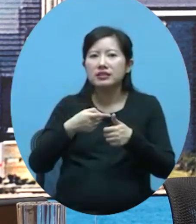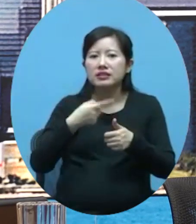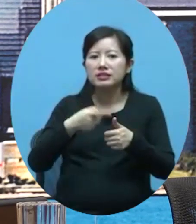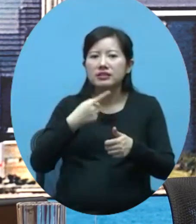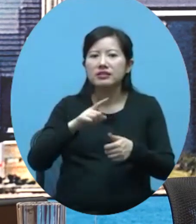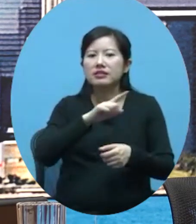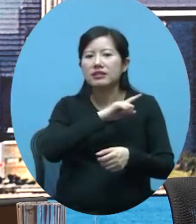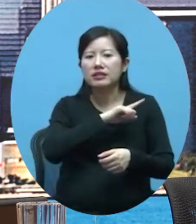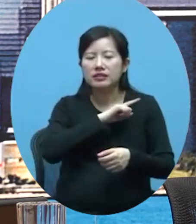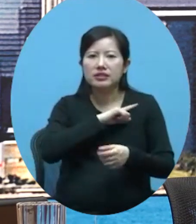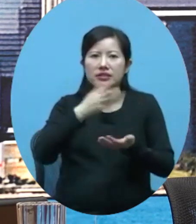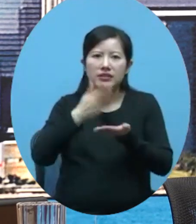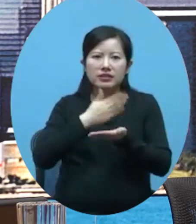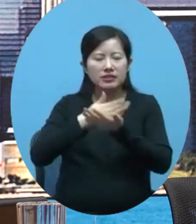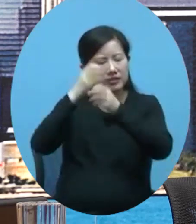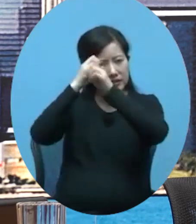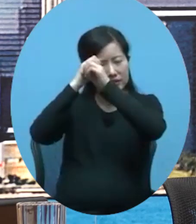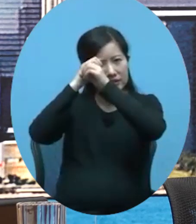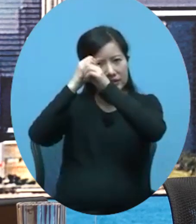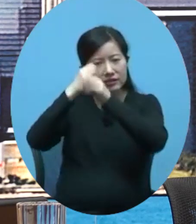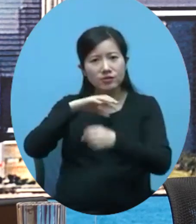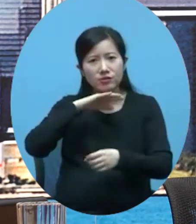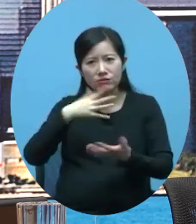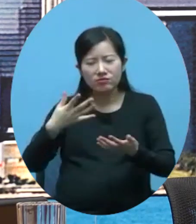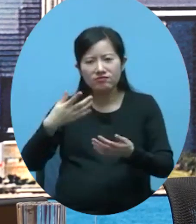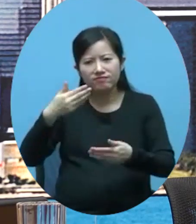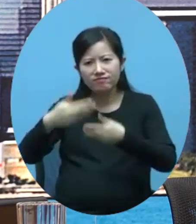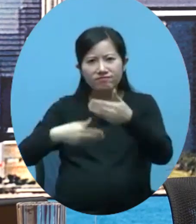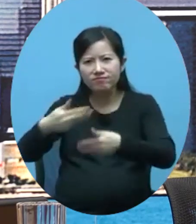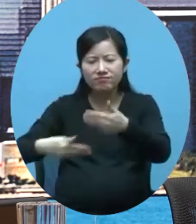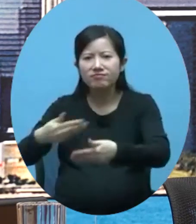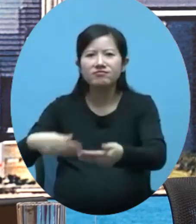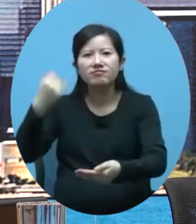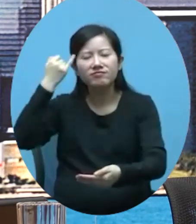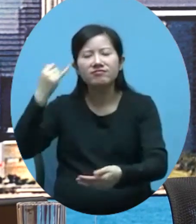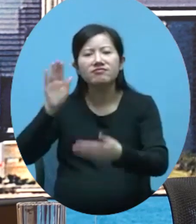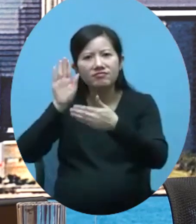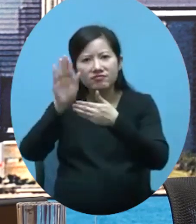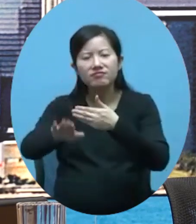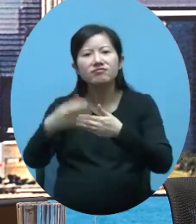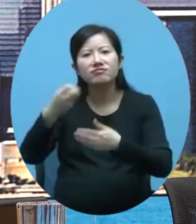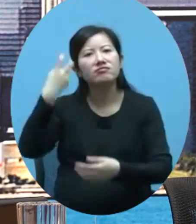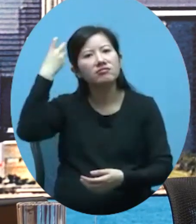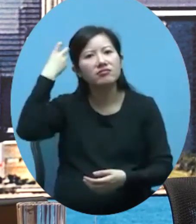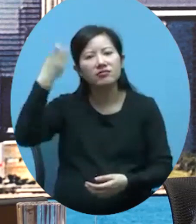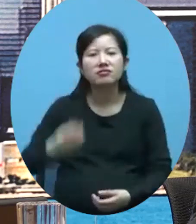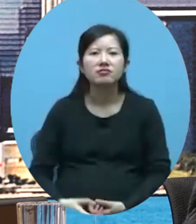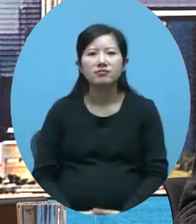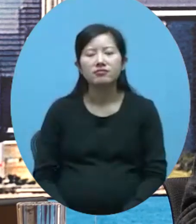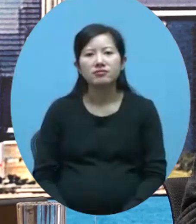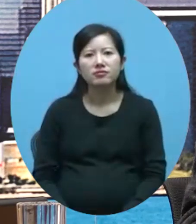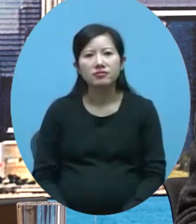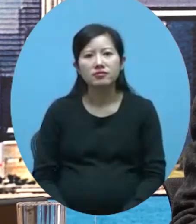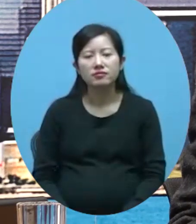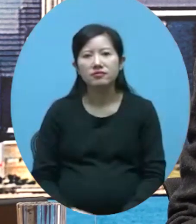再評估一下他們觀察到那個效果是怎樣我相信遲些我們再考慮一下好